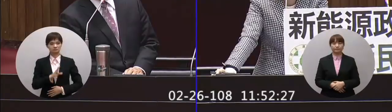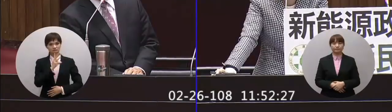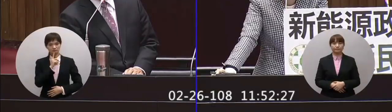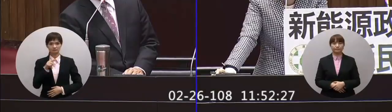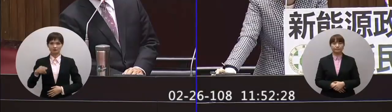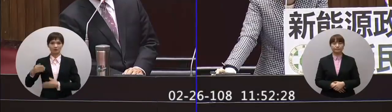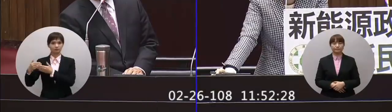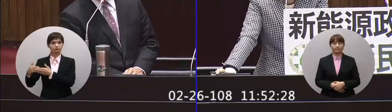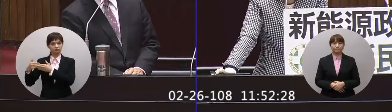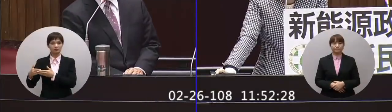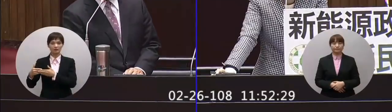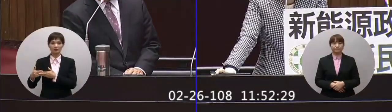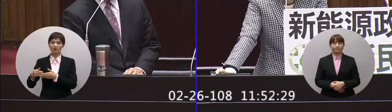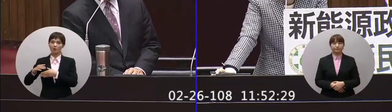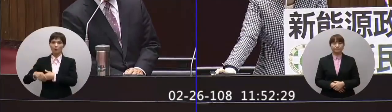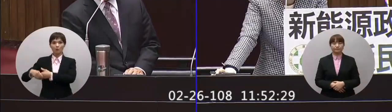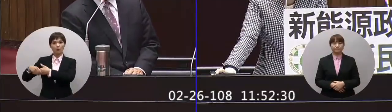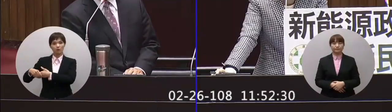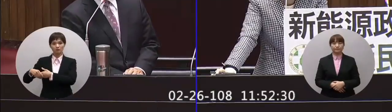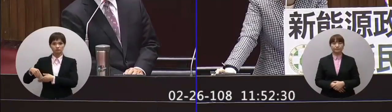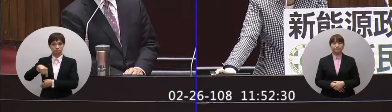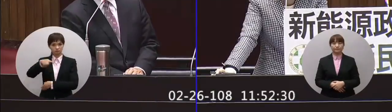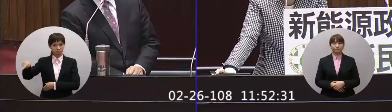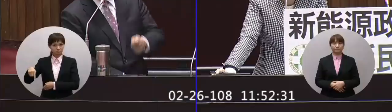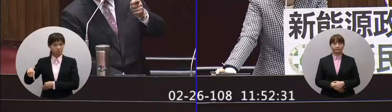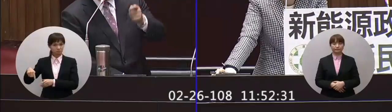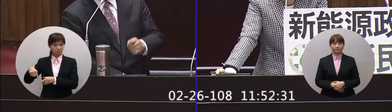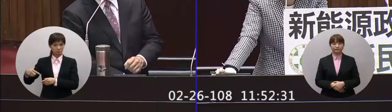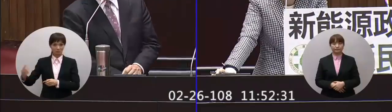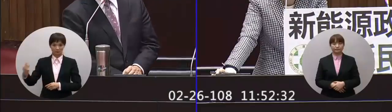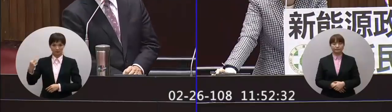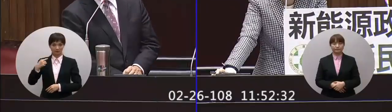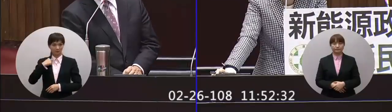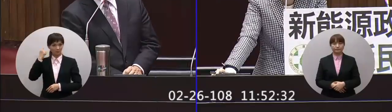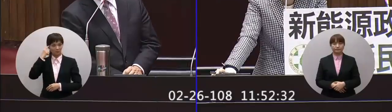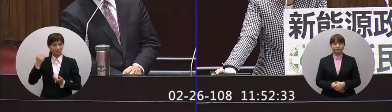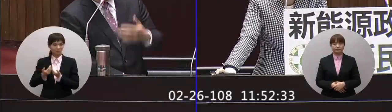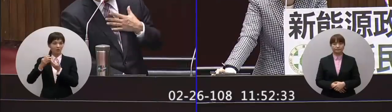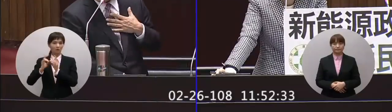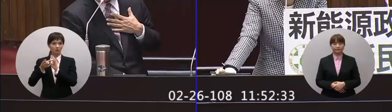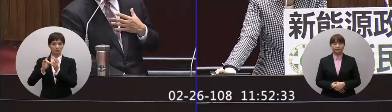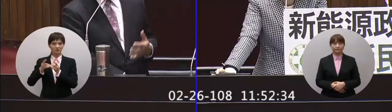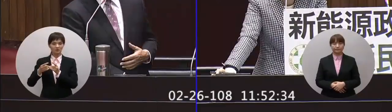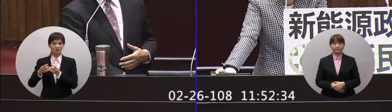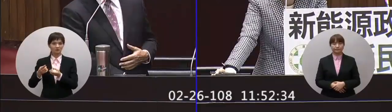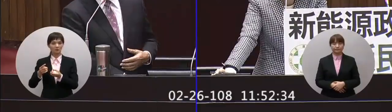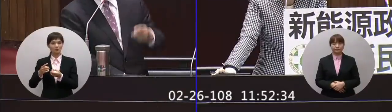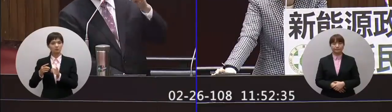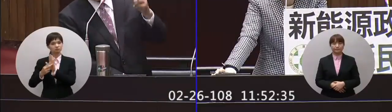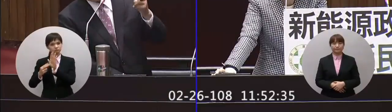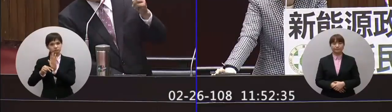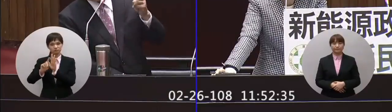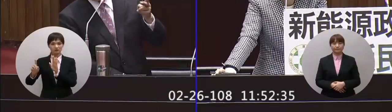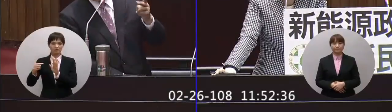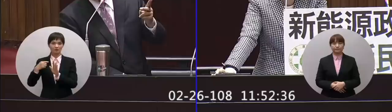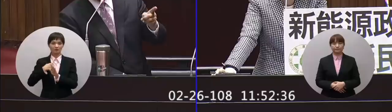国唱和或者刻意曲解的人，才会把他说是要拿扫把去打战。而我这个话还不是我讲，